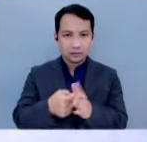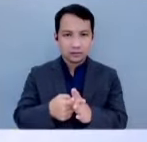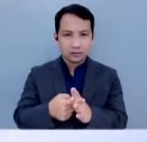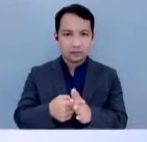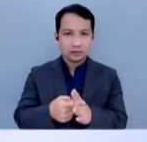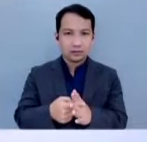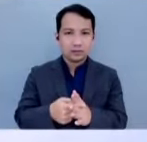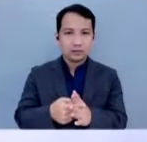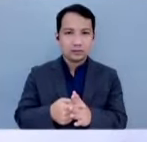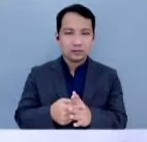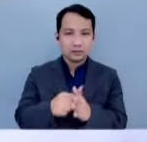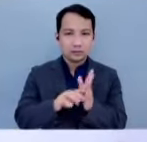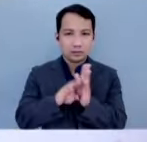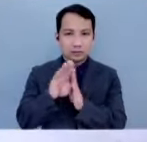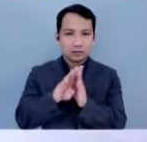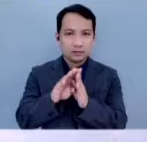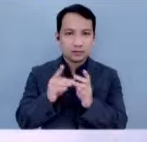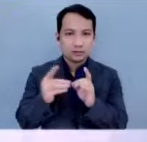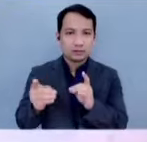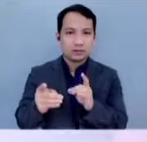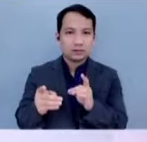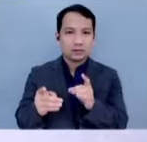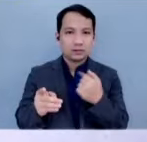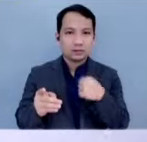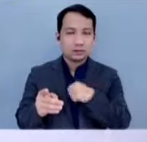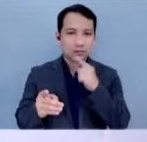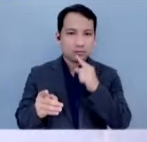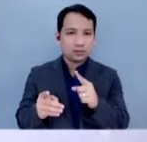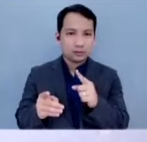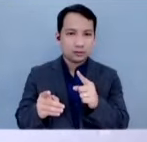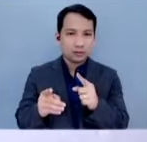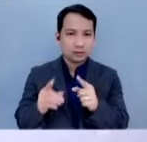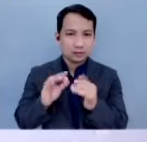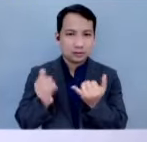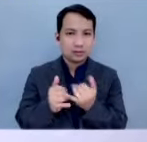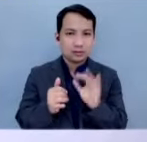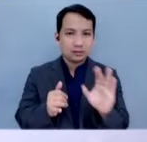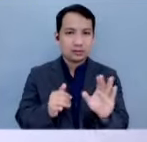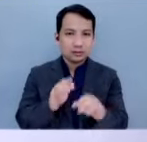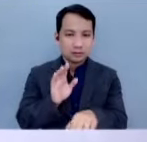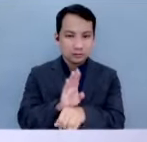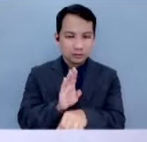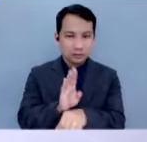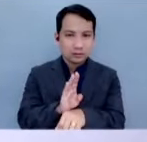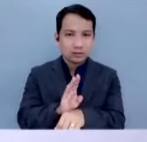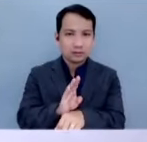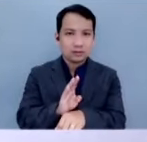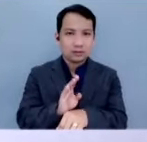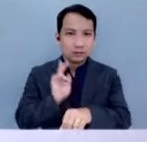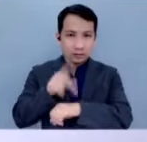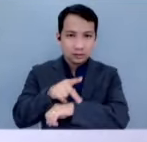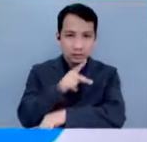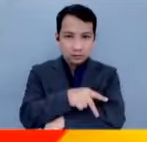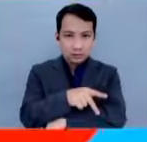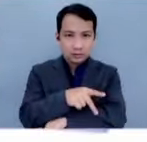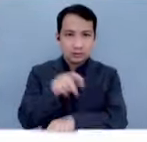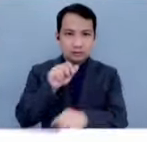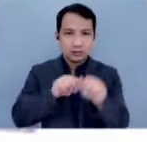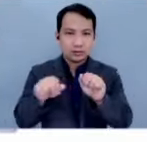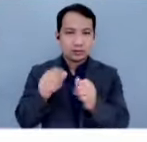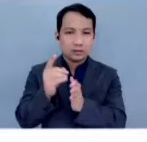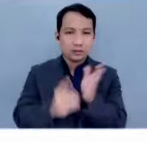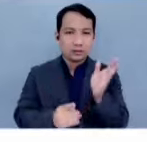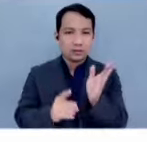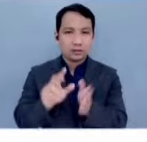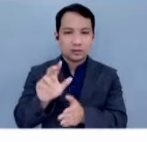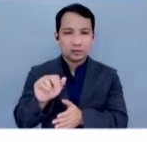isang development director sa isang semiconductor company, ang kanyang negosyong Plantitas Art and Design. Gamit ang puhunang